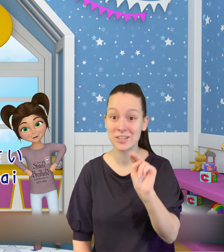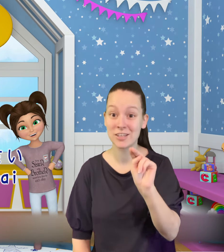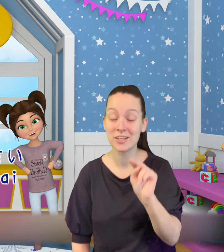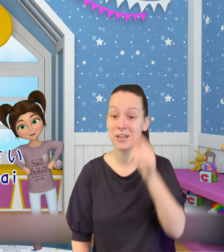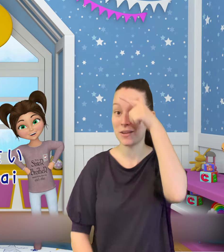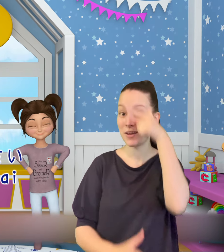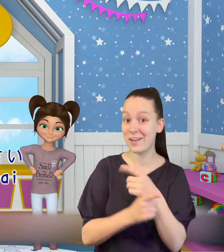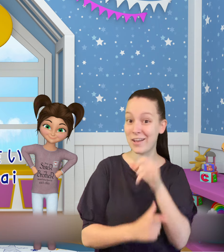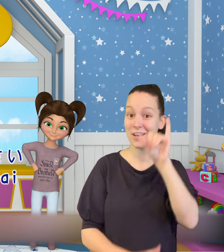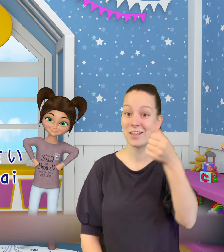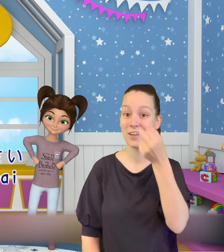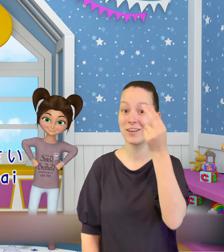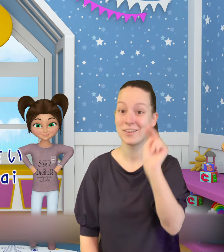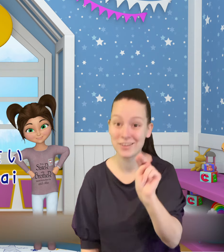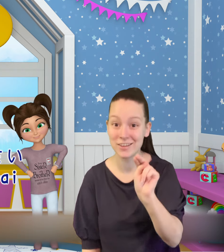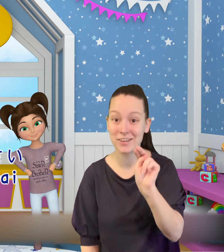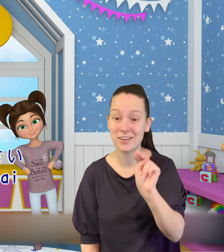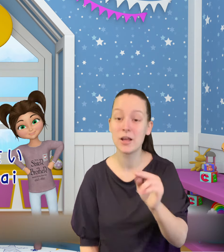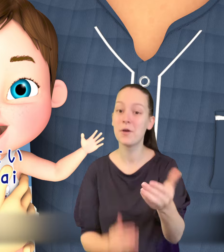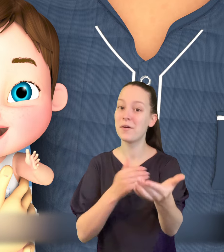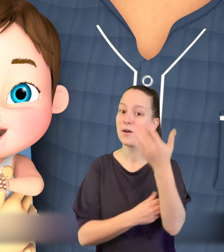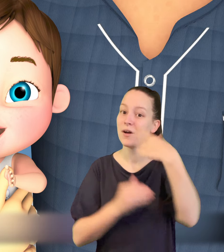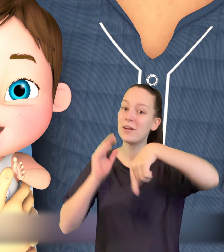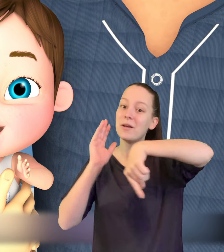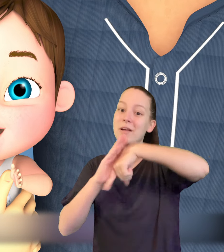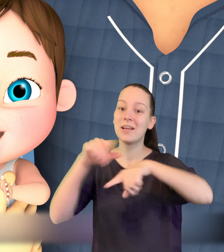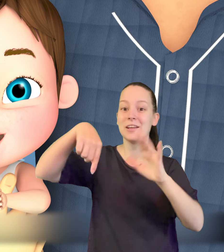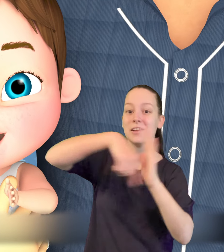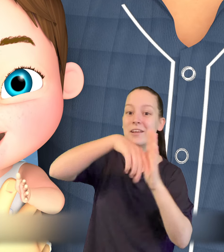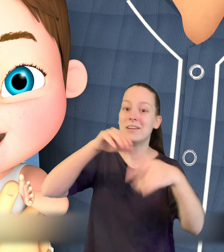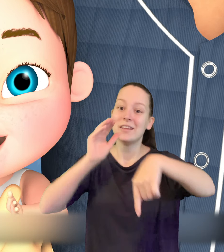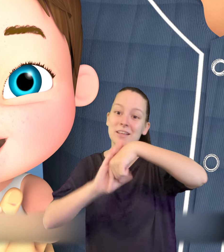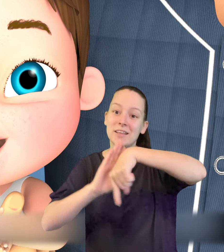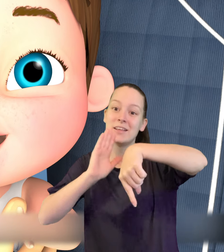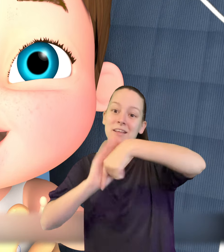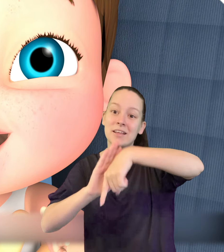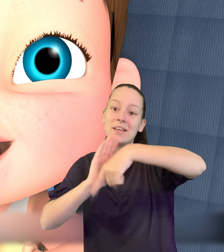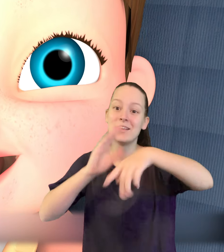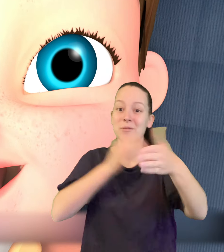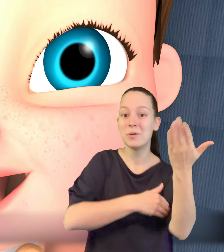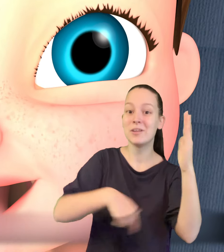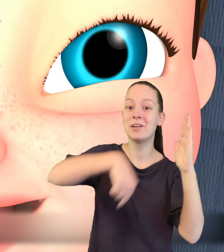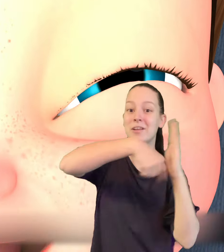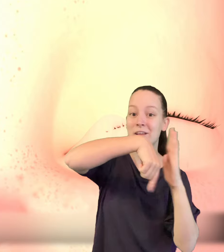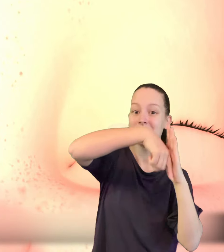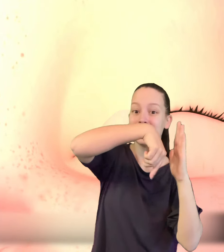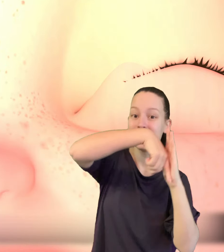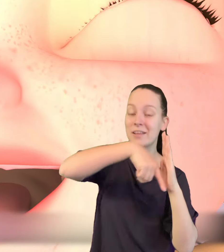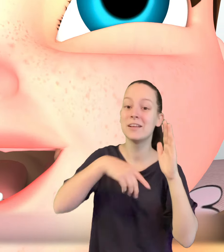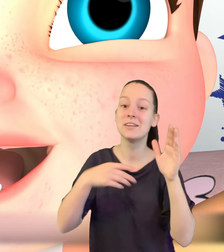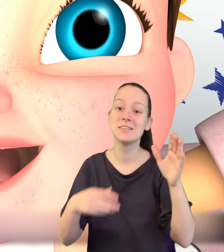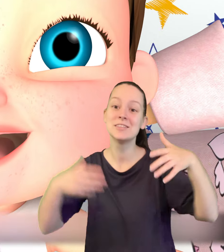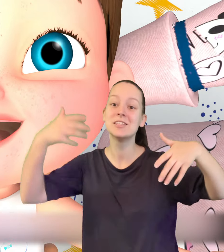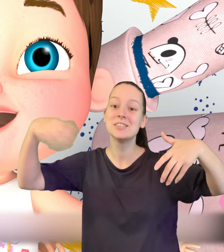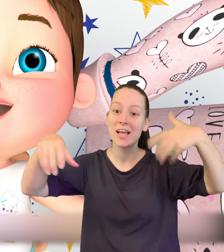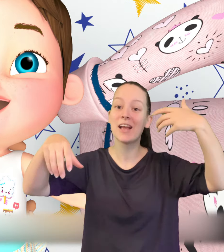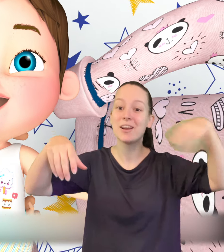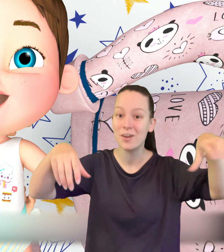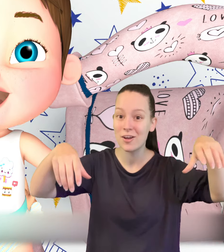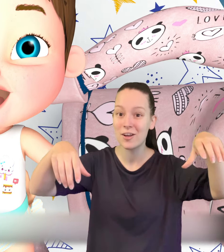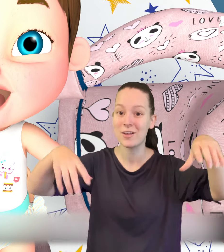なさい起きなさい朝の金がなっているよ